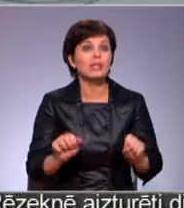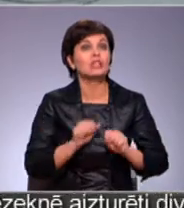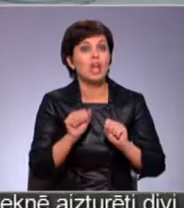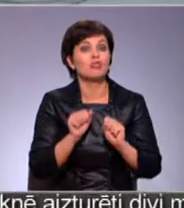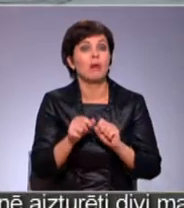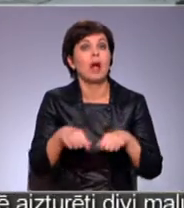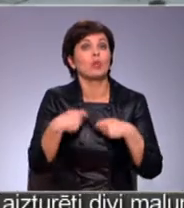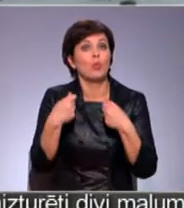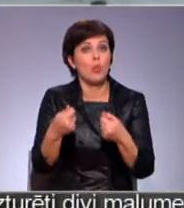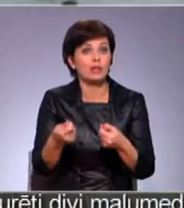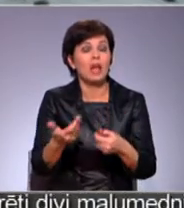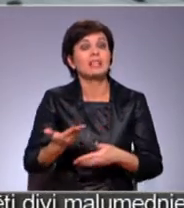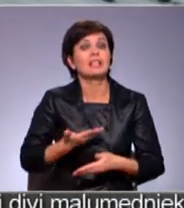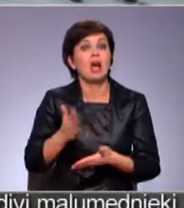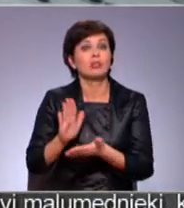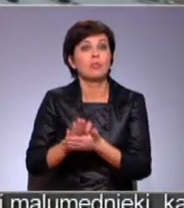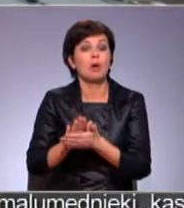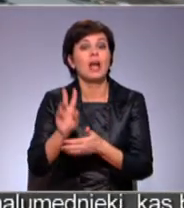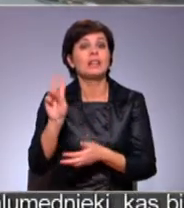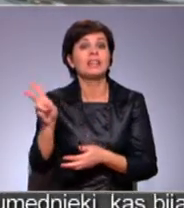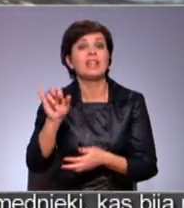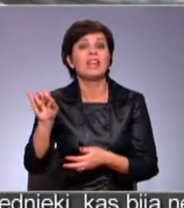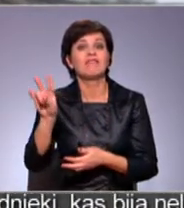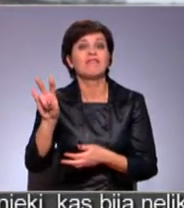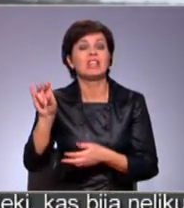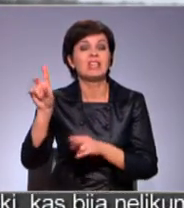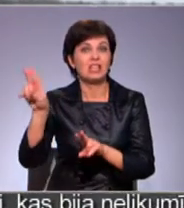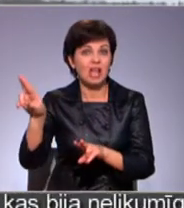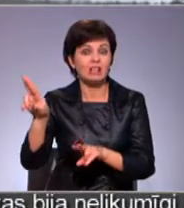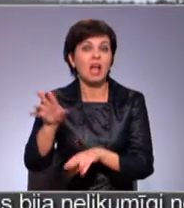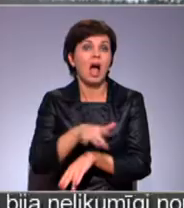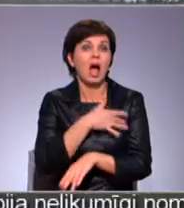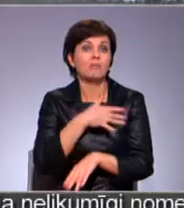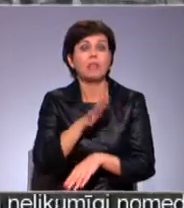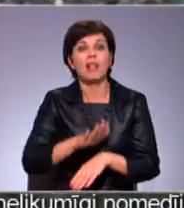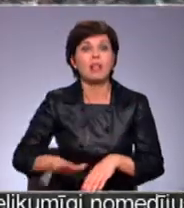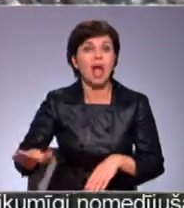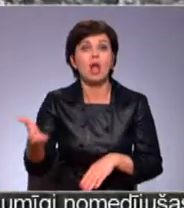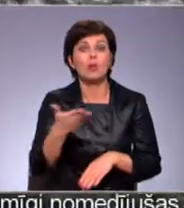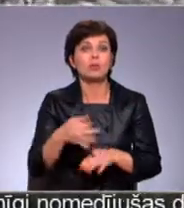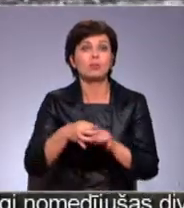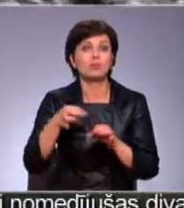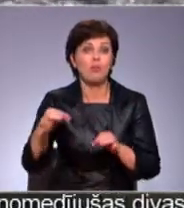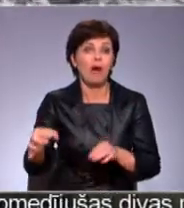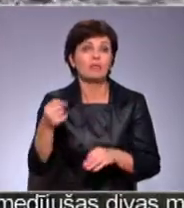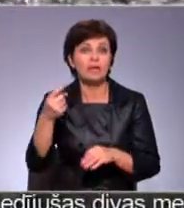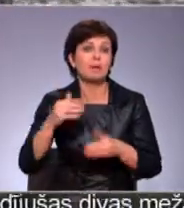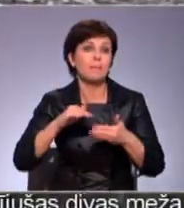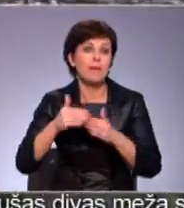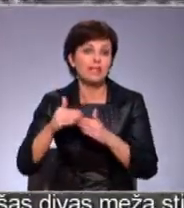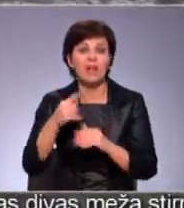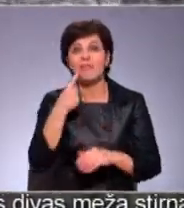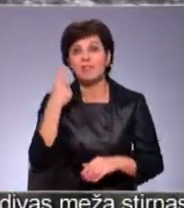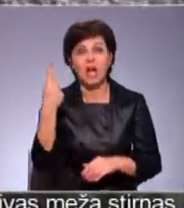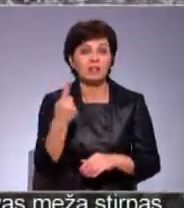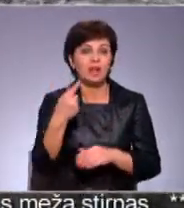nodot. Sadzīves atkrituma poligons Ķīvītes grobiņā apkalpo 11 Lejas Kurzemes novadus un Liepājas pilsētu. Vienā gadā tie